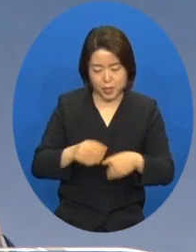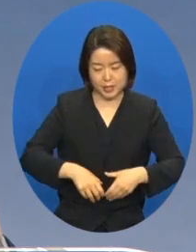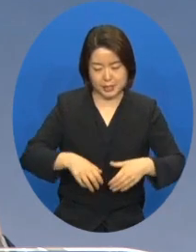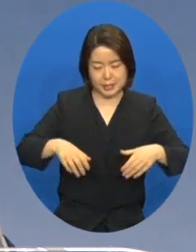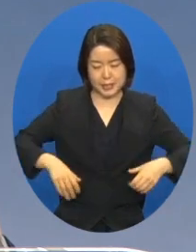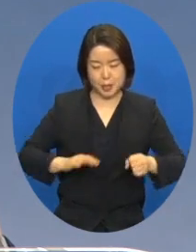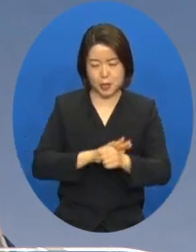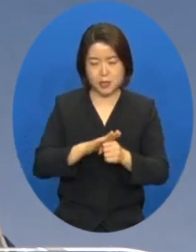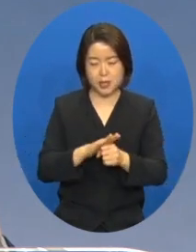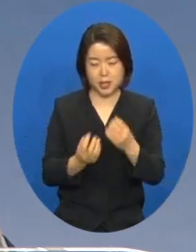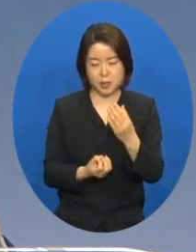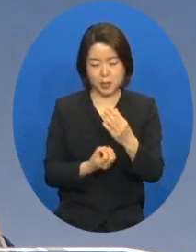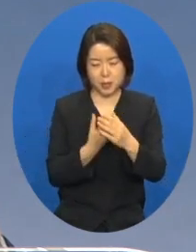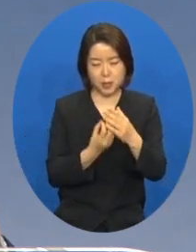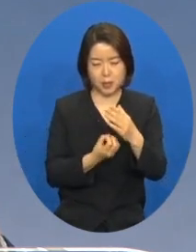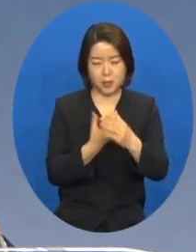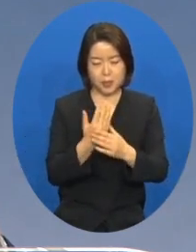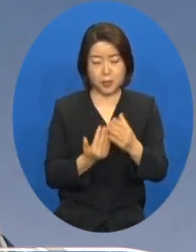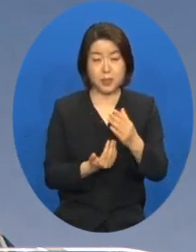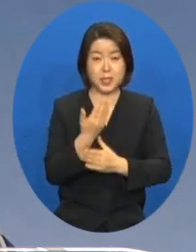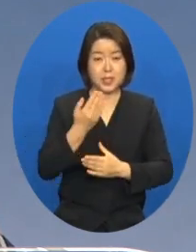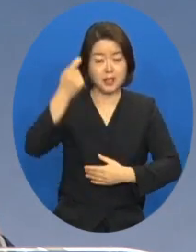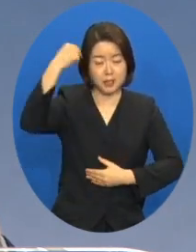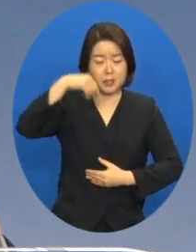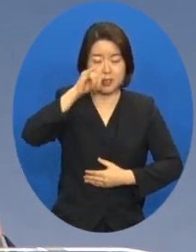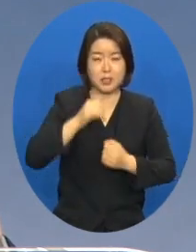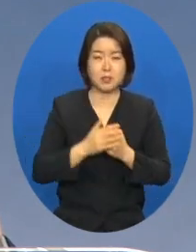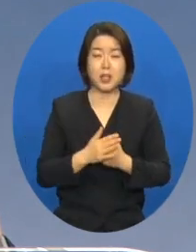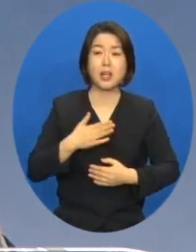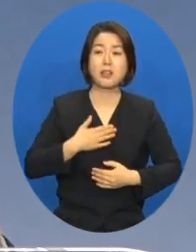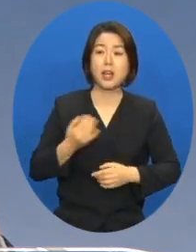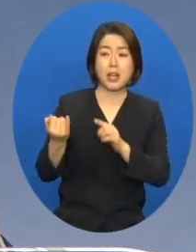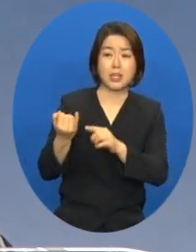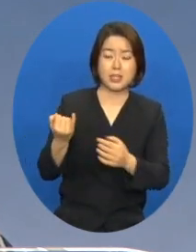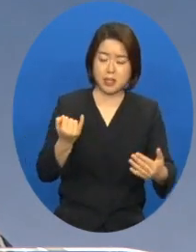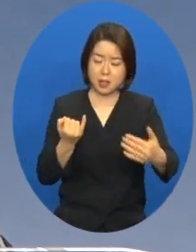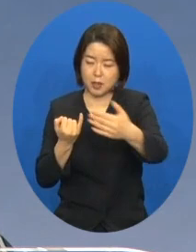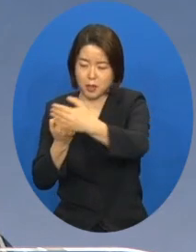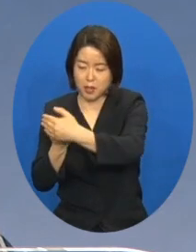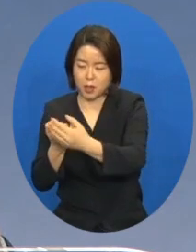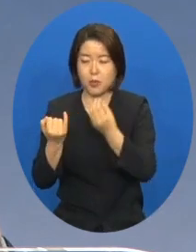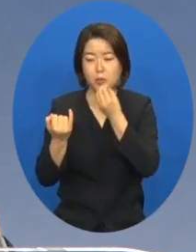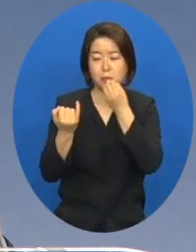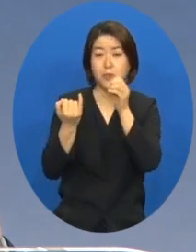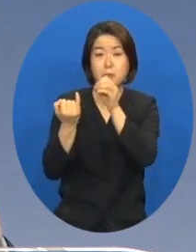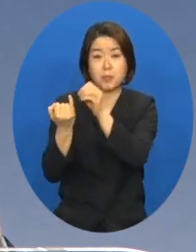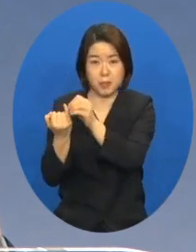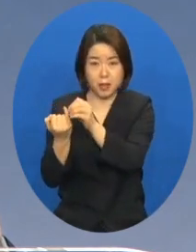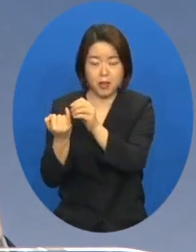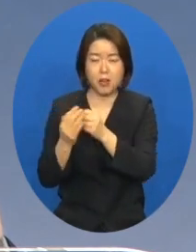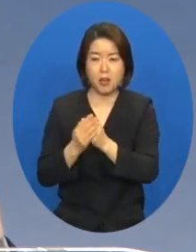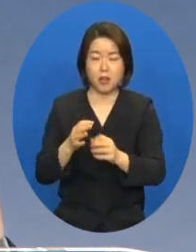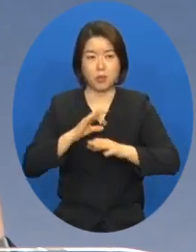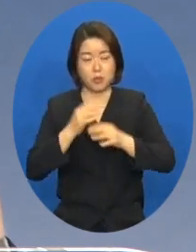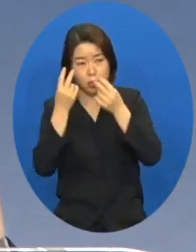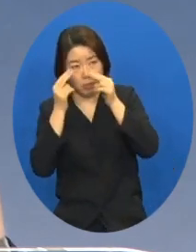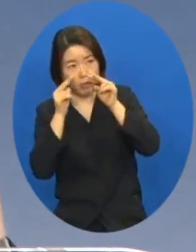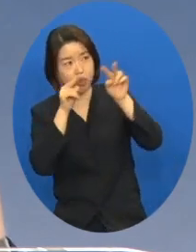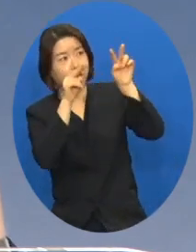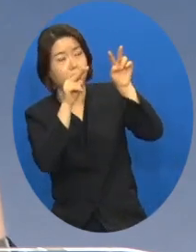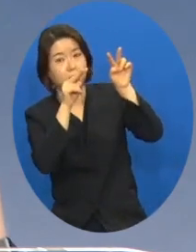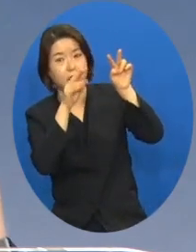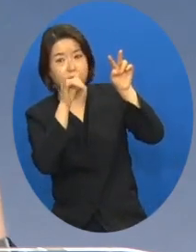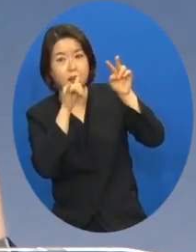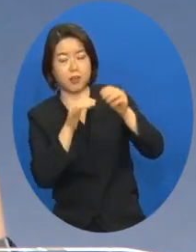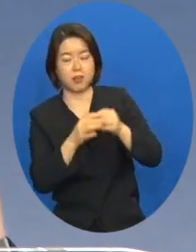사랑이 솟아나는 것을 느꼈습니다. 내가 그녀를 끌어안고 입을 맞추자 그녀는 놀란 눈으로 나를